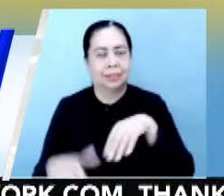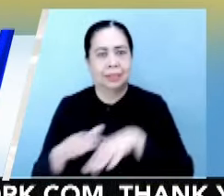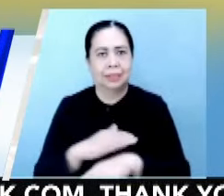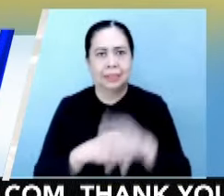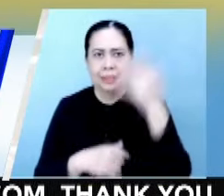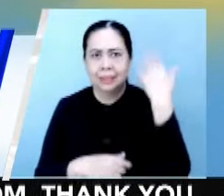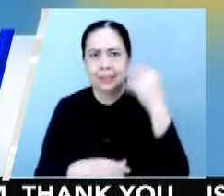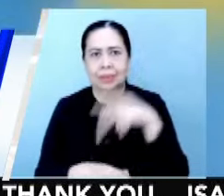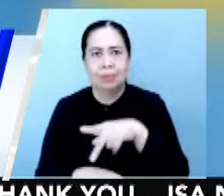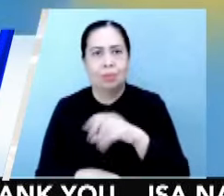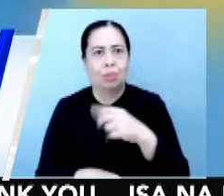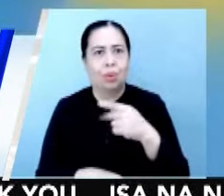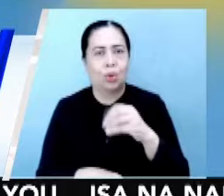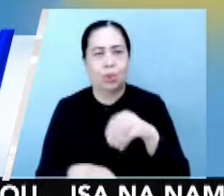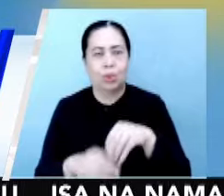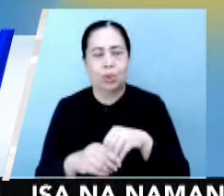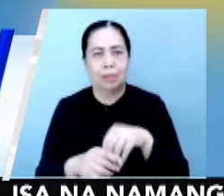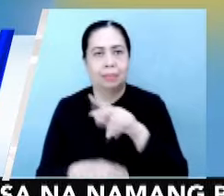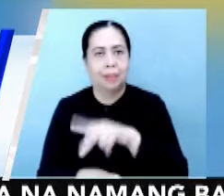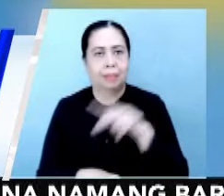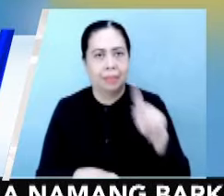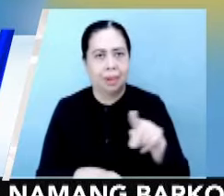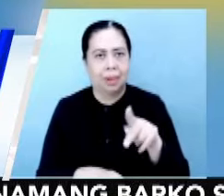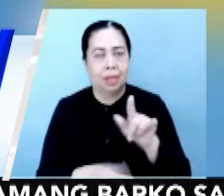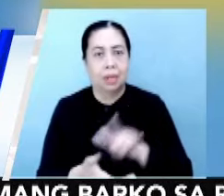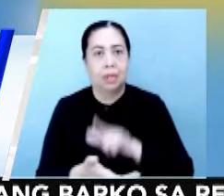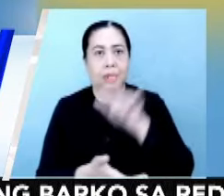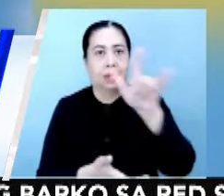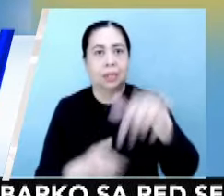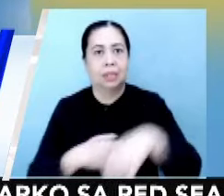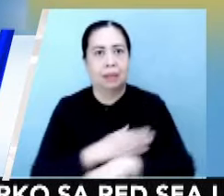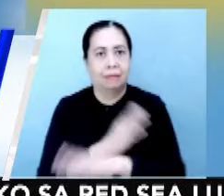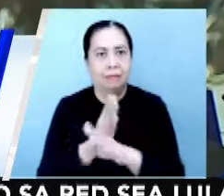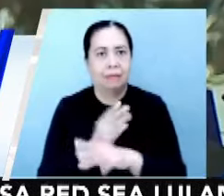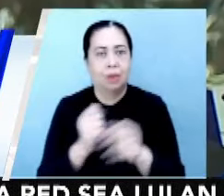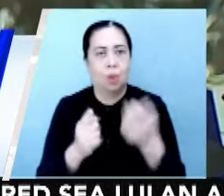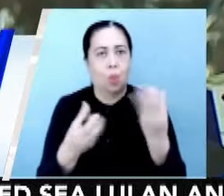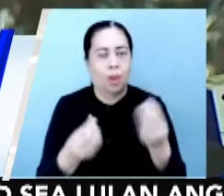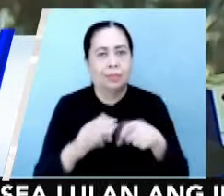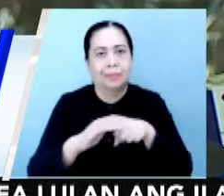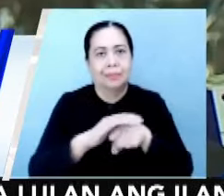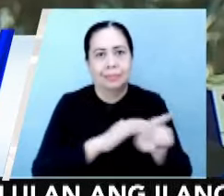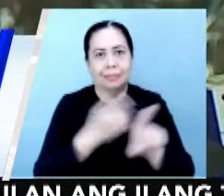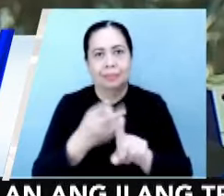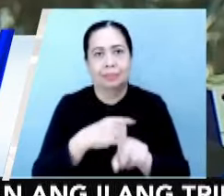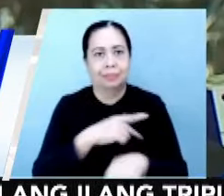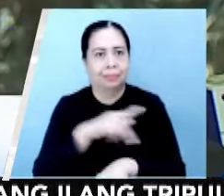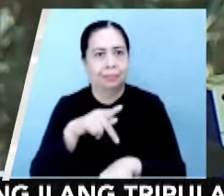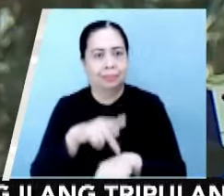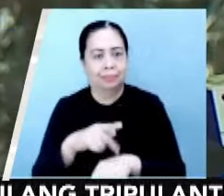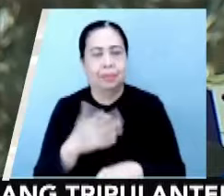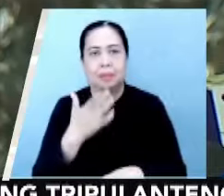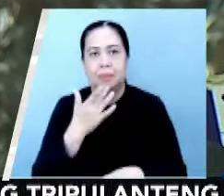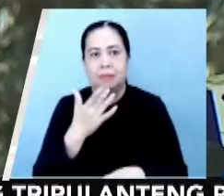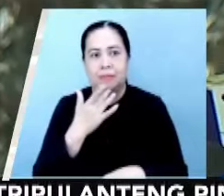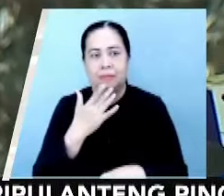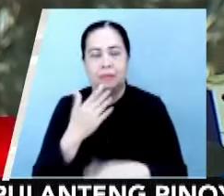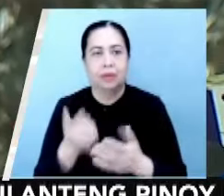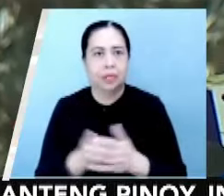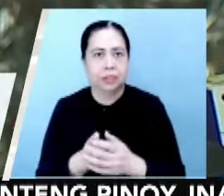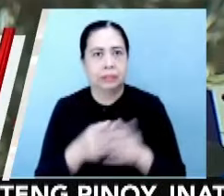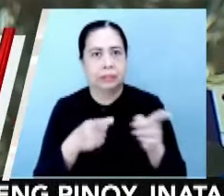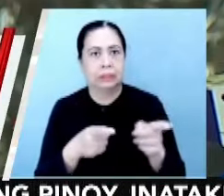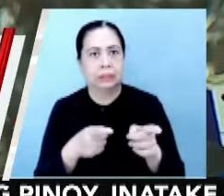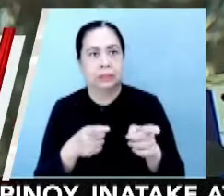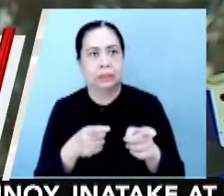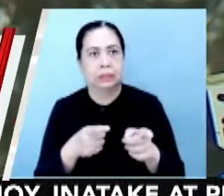porak Pampanga lumipad pa raw ito ng Davao para lang makalabas ng Pilipinas the preferred airports of this Chinese nationals coming